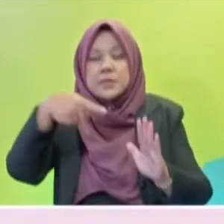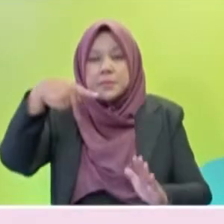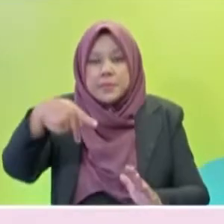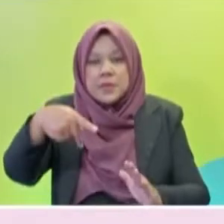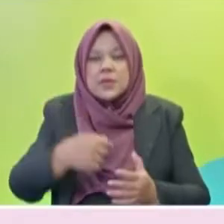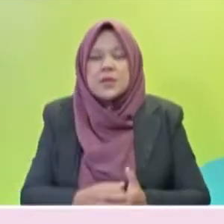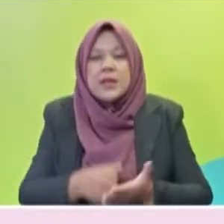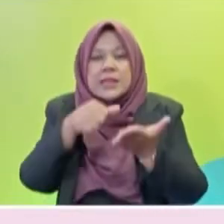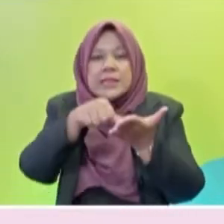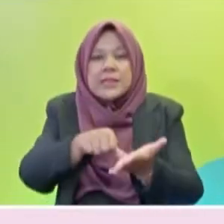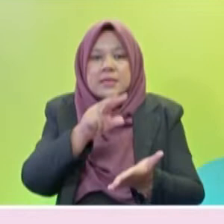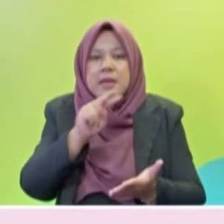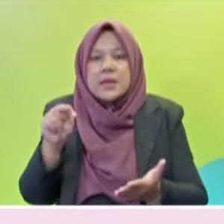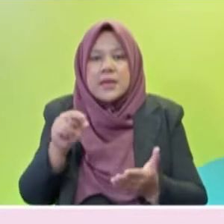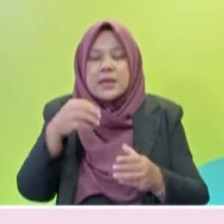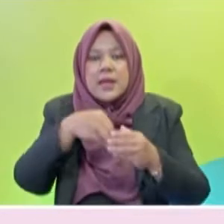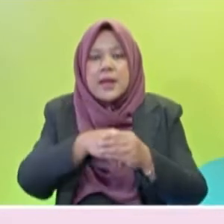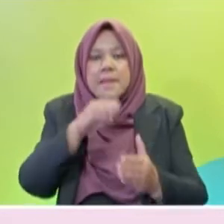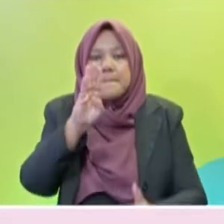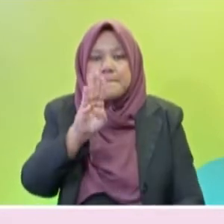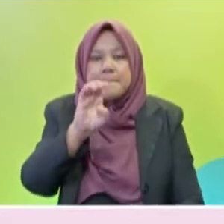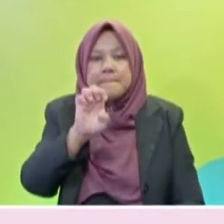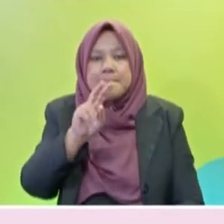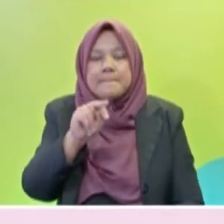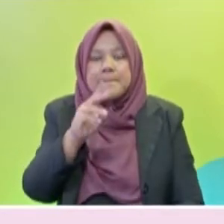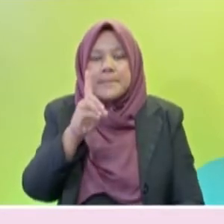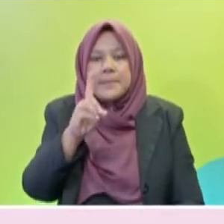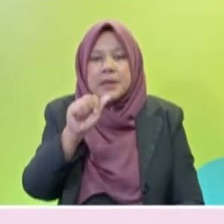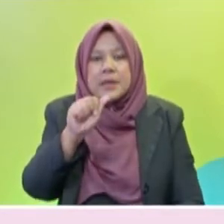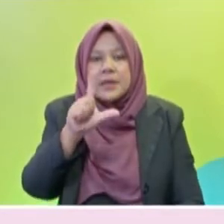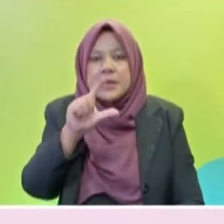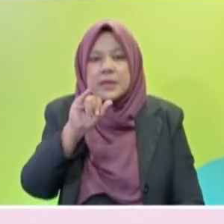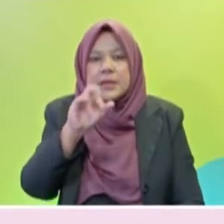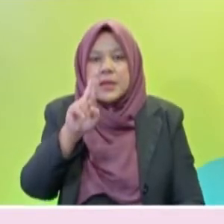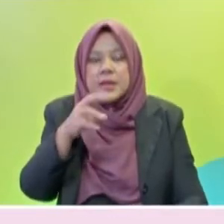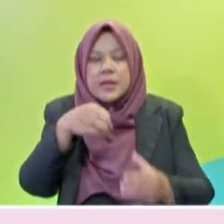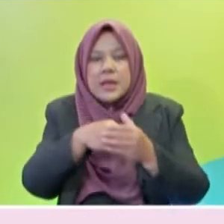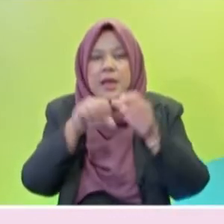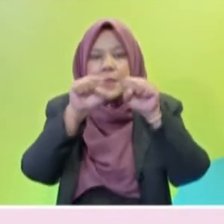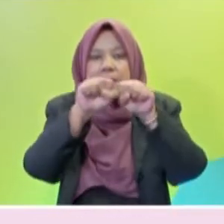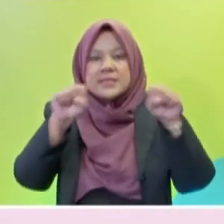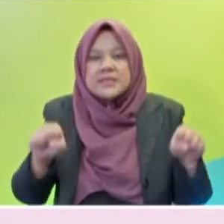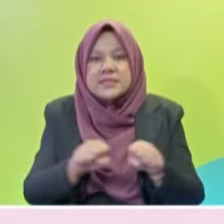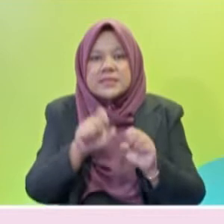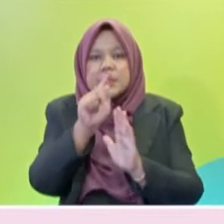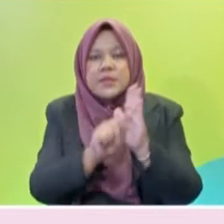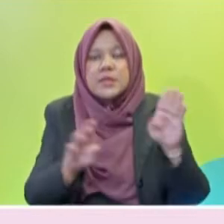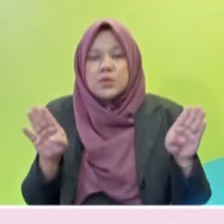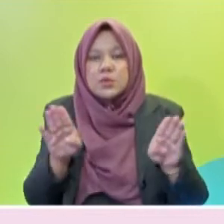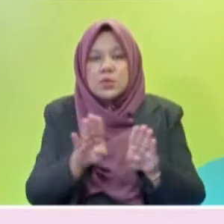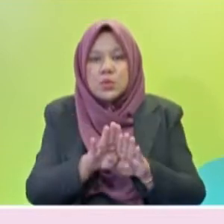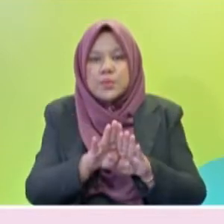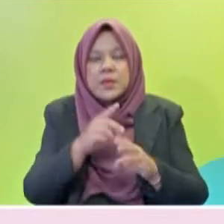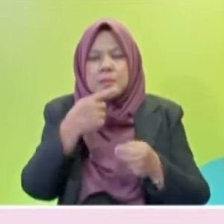konsep tekanan dalam benar Lee dalam suatu sistem tertutup Oke contoh kita tinggal dekat sini adalah berkenaan